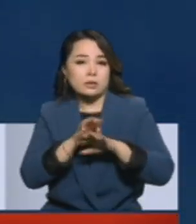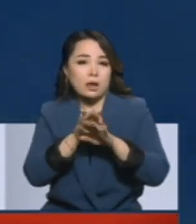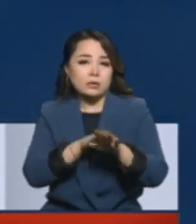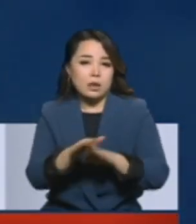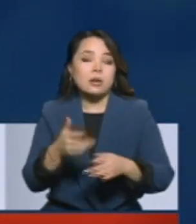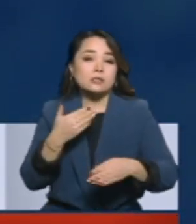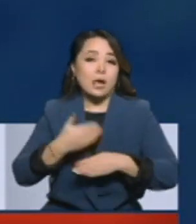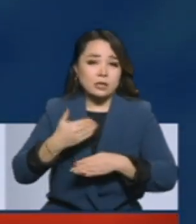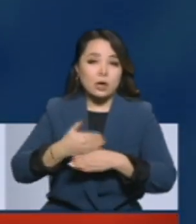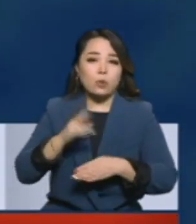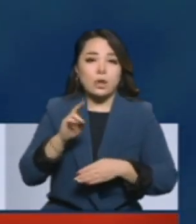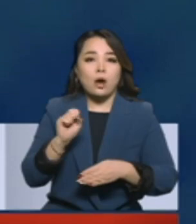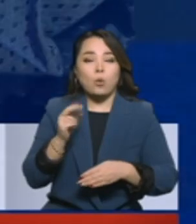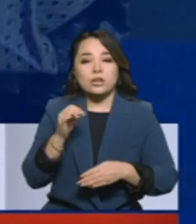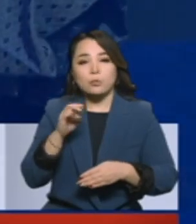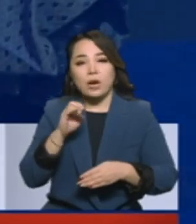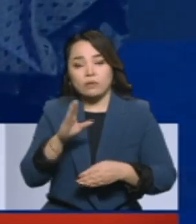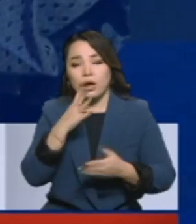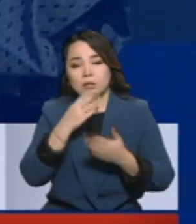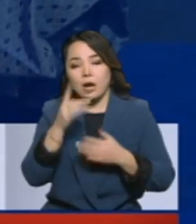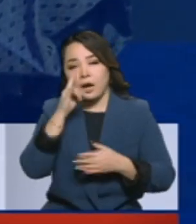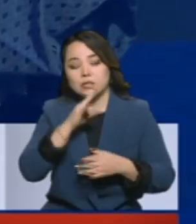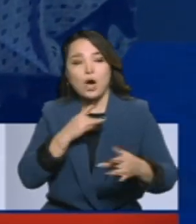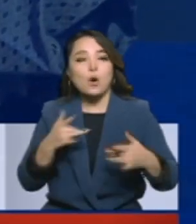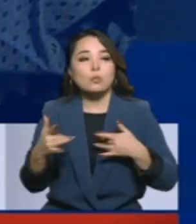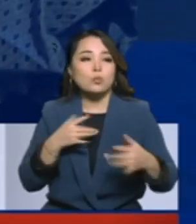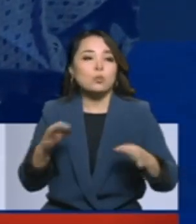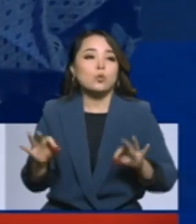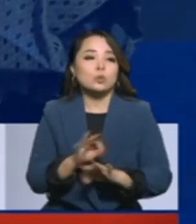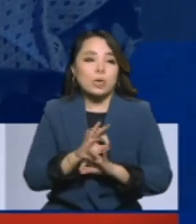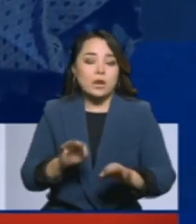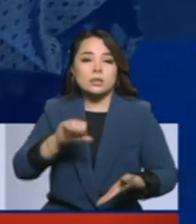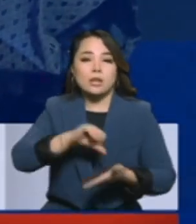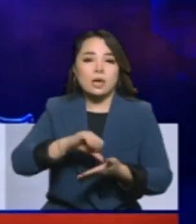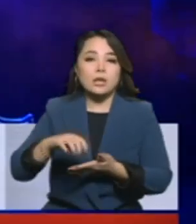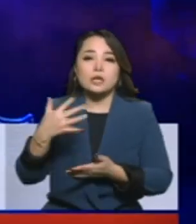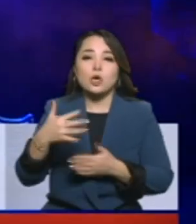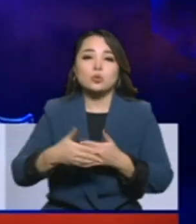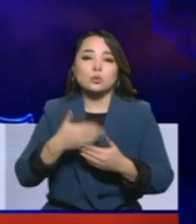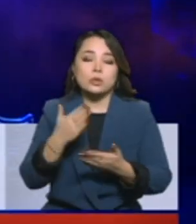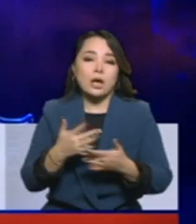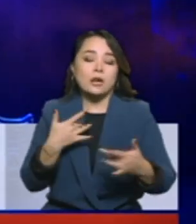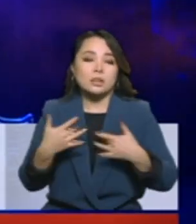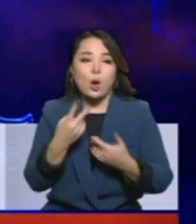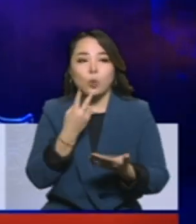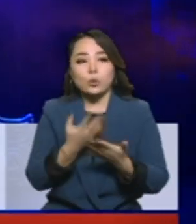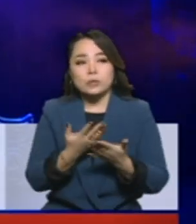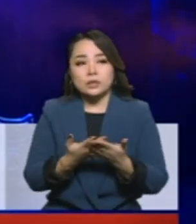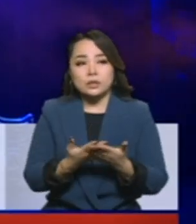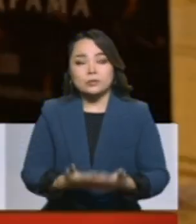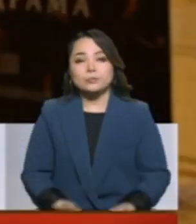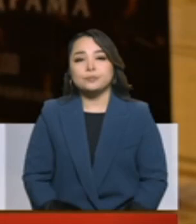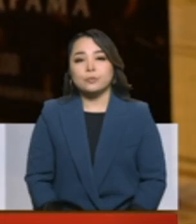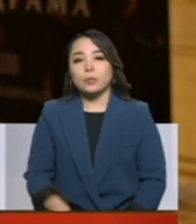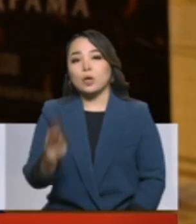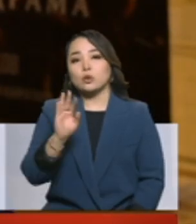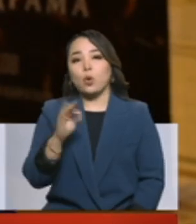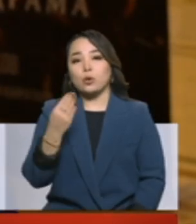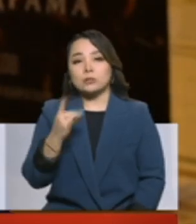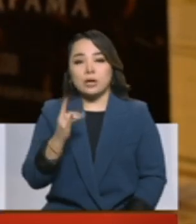Қуанышбаев атындағы Қазақ музыкалық драма театрының 50-ге жуық әртісі өнер көрсетеді.